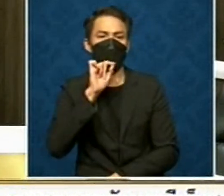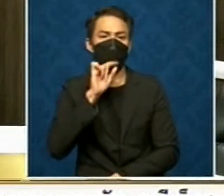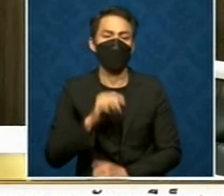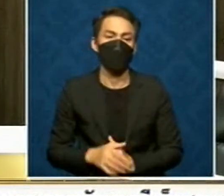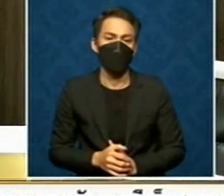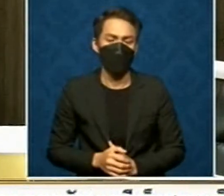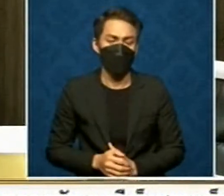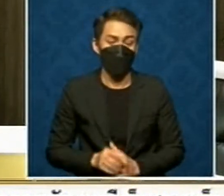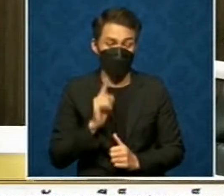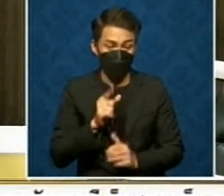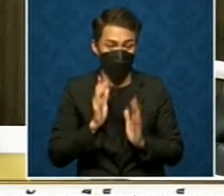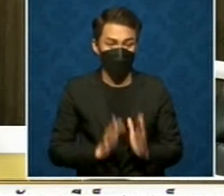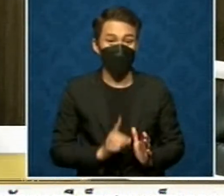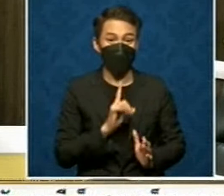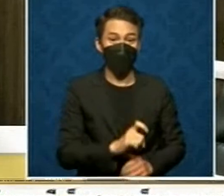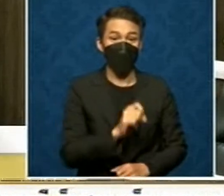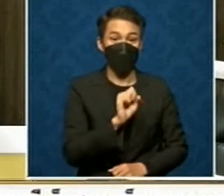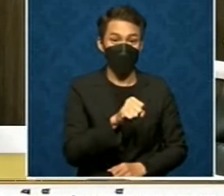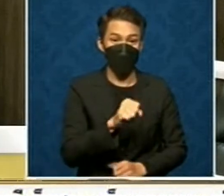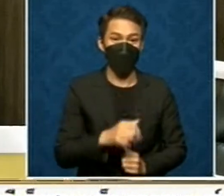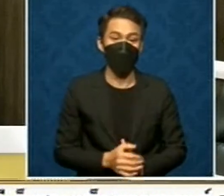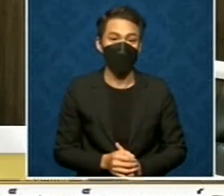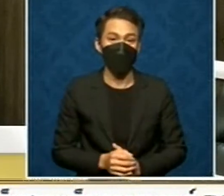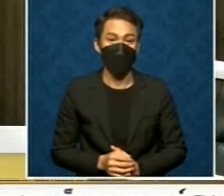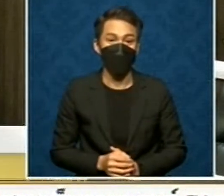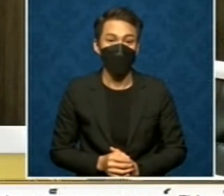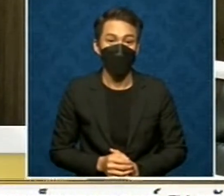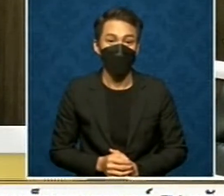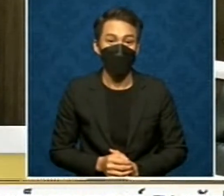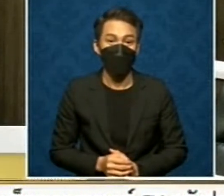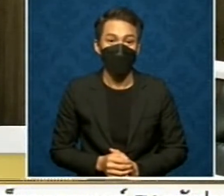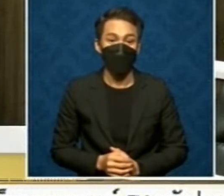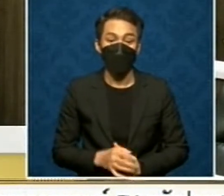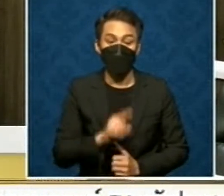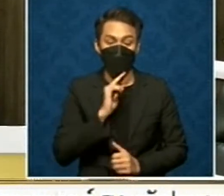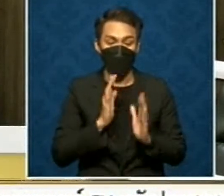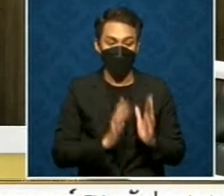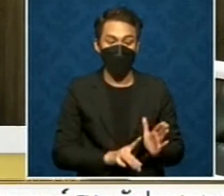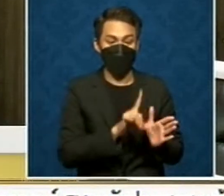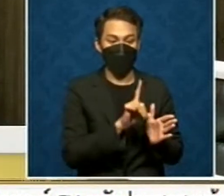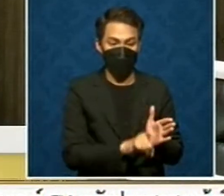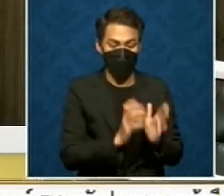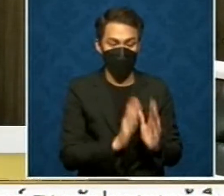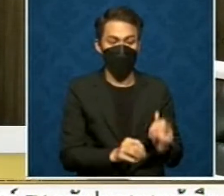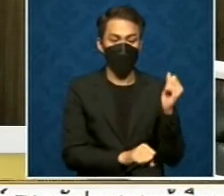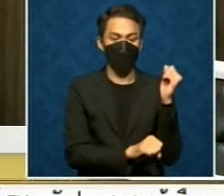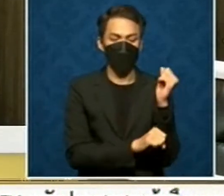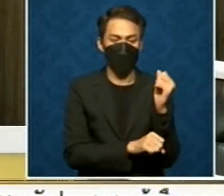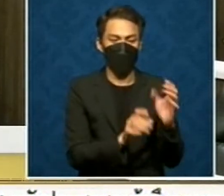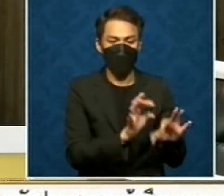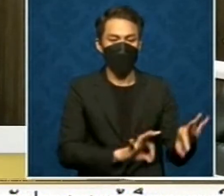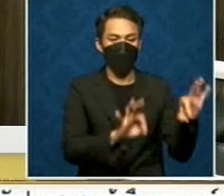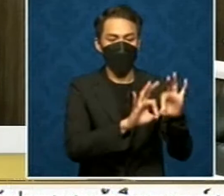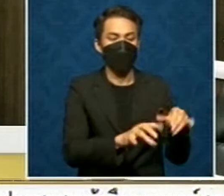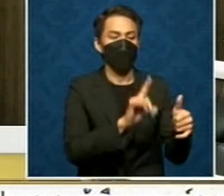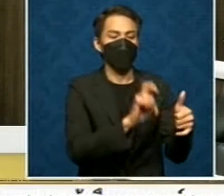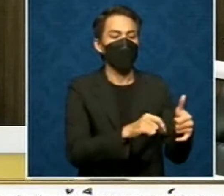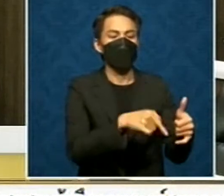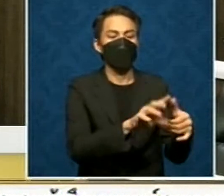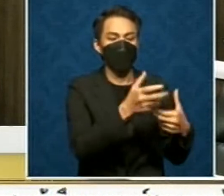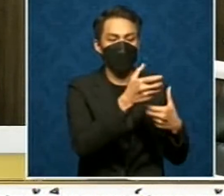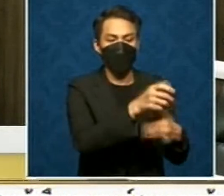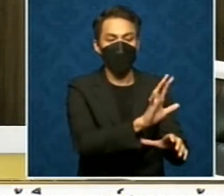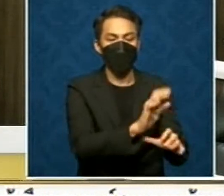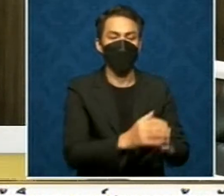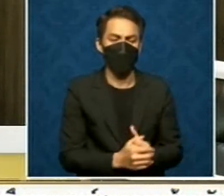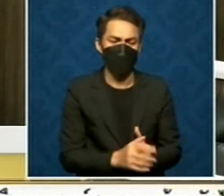ต้องมคนตายใชไครับซูโนสีตนะครับถ้าคนตายเป็คนจนคนไม่สำคัญก็จะเป็แค่สบสบหนึ่งท